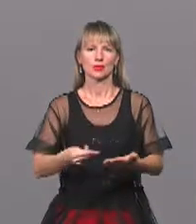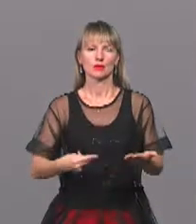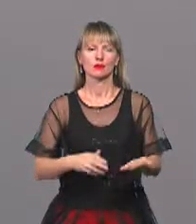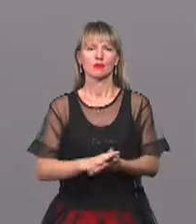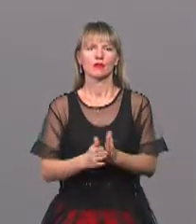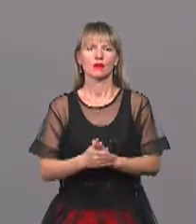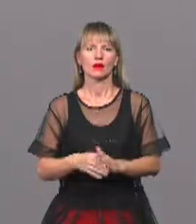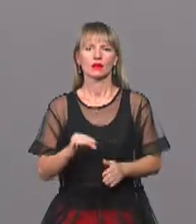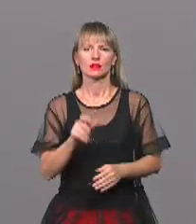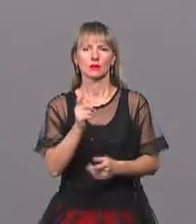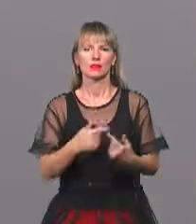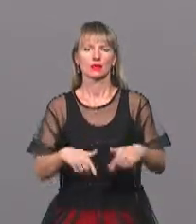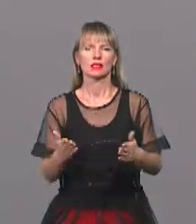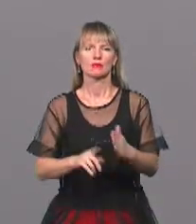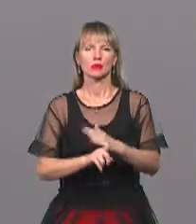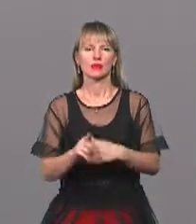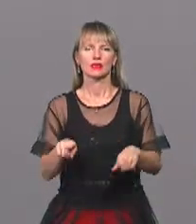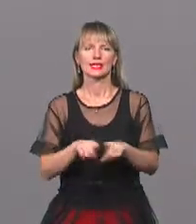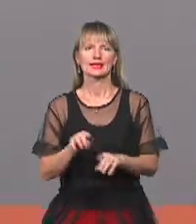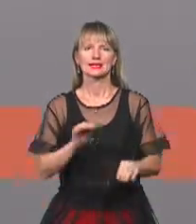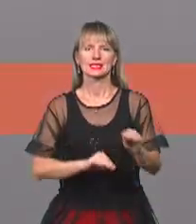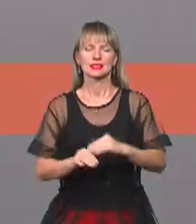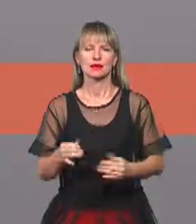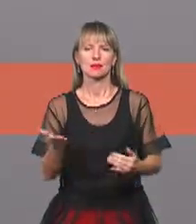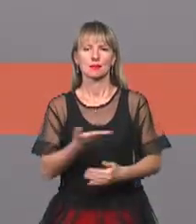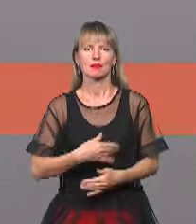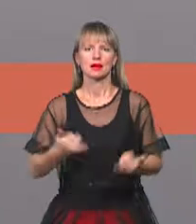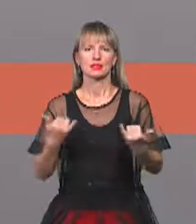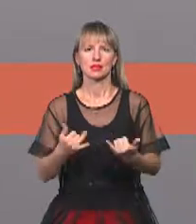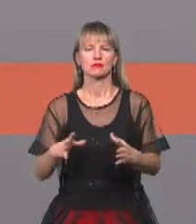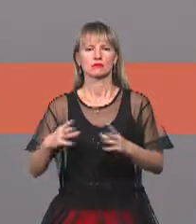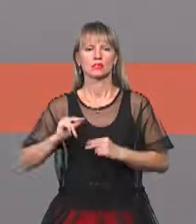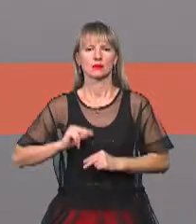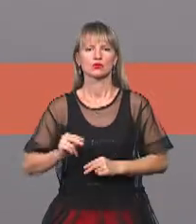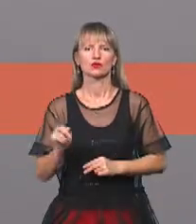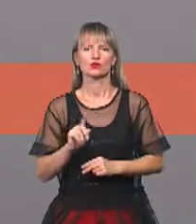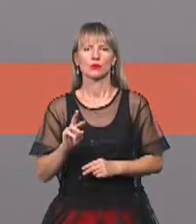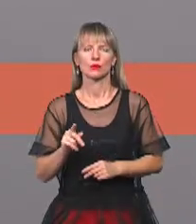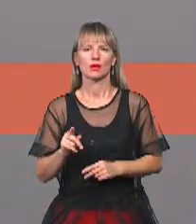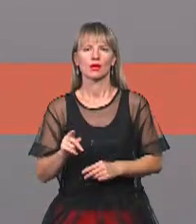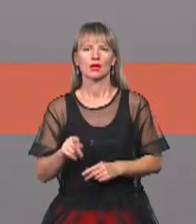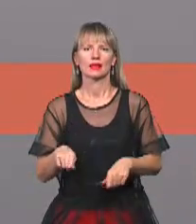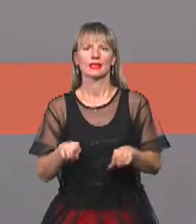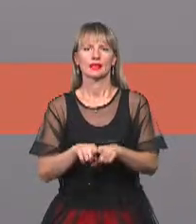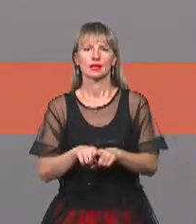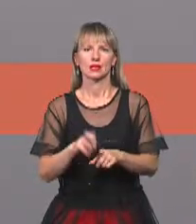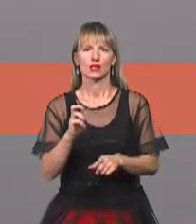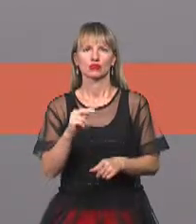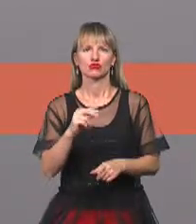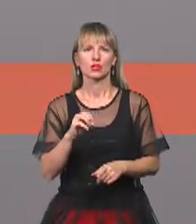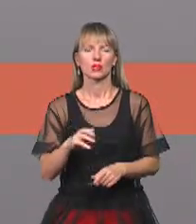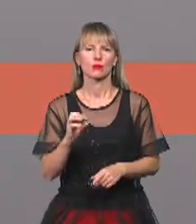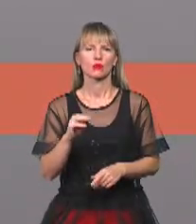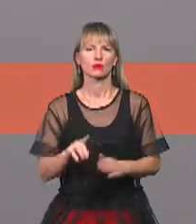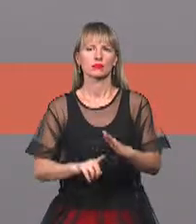з громадських організацій, яка впроваджує подібні системи. Ми зараз досить плідно працюємо над тим, щоб саме такий чат-бот запустити у